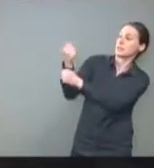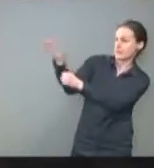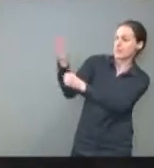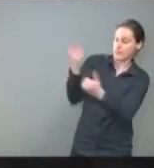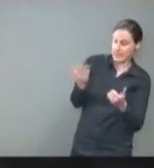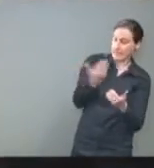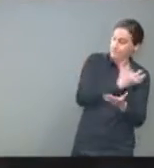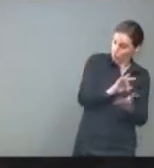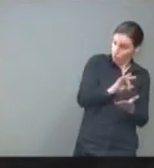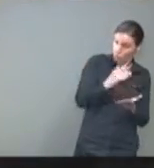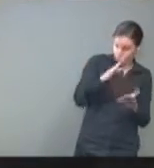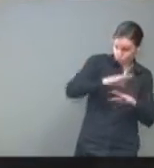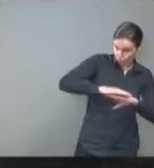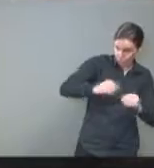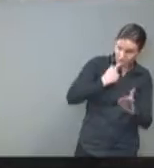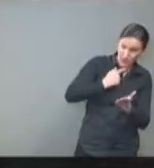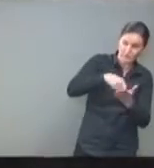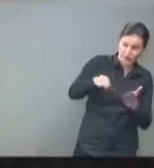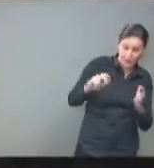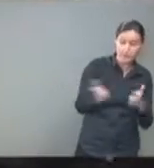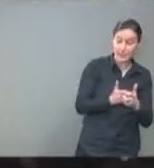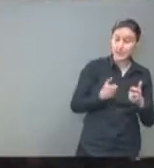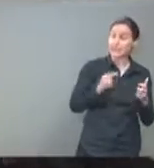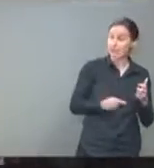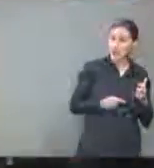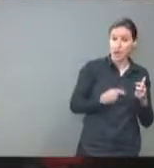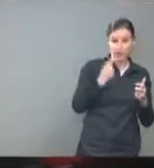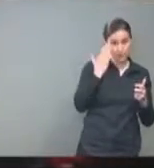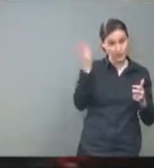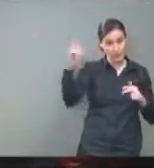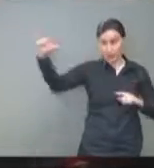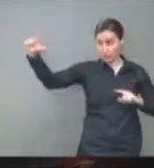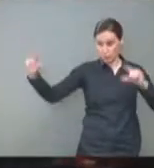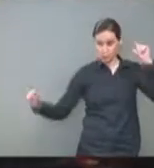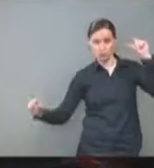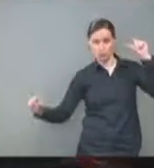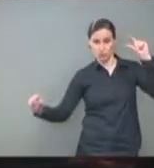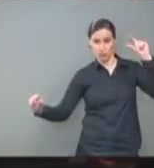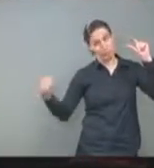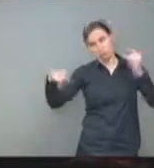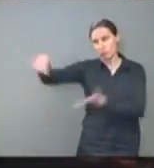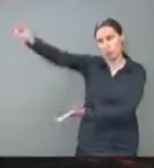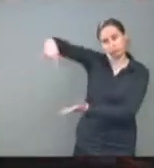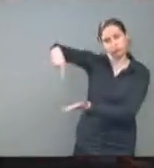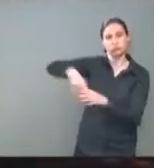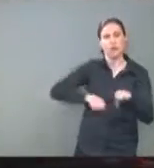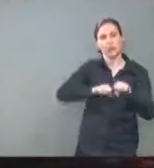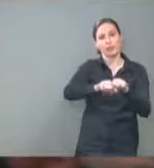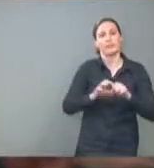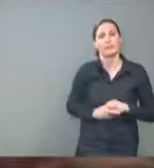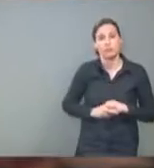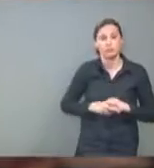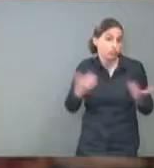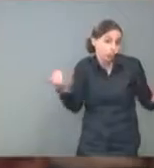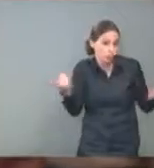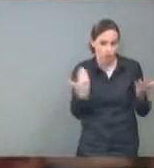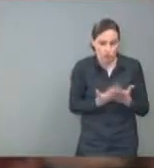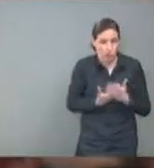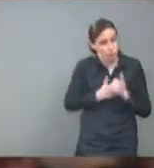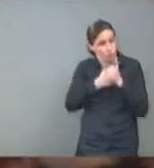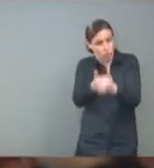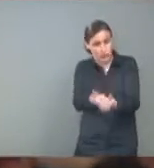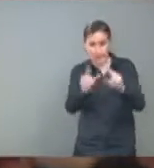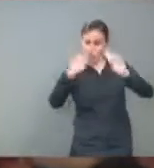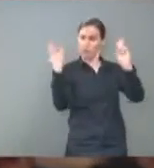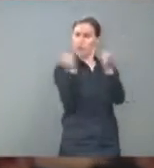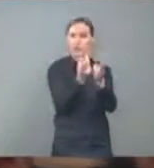vous ne devez rien. Ça veut dire que tout le monde, où qu'il soit, est soumis à la même loi. Parce que quand on dit que la République est une et indivisible, ce